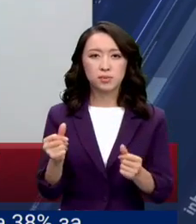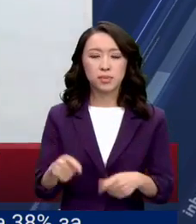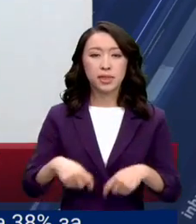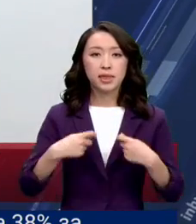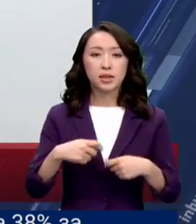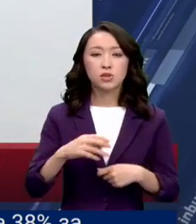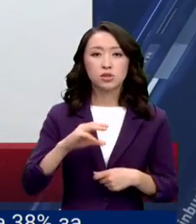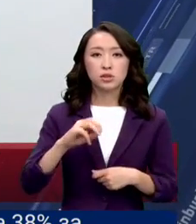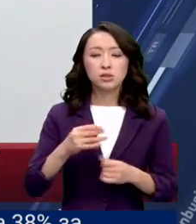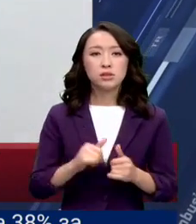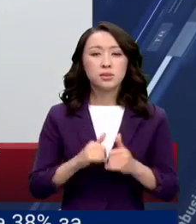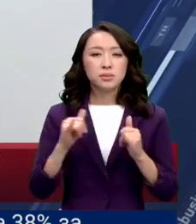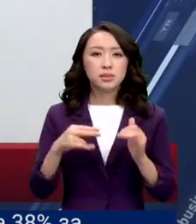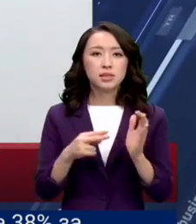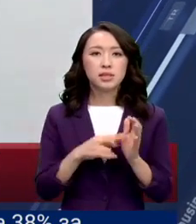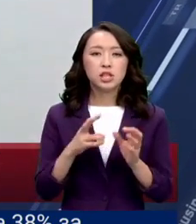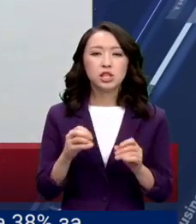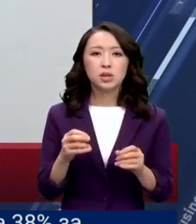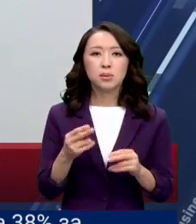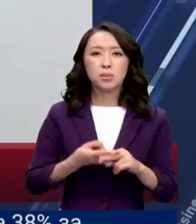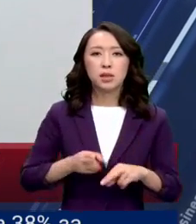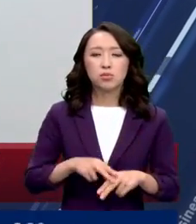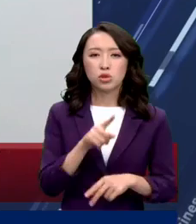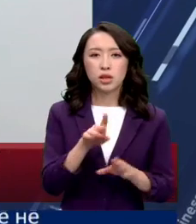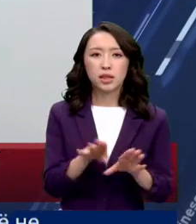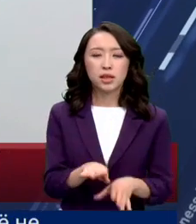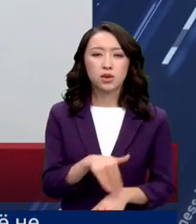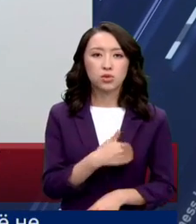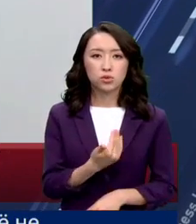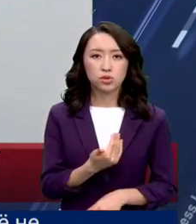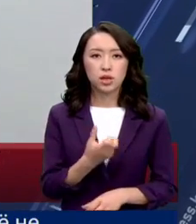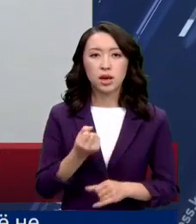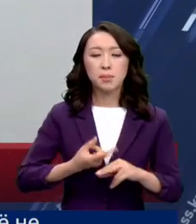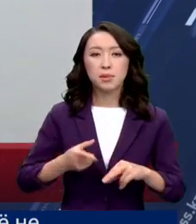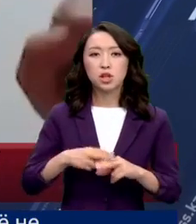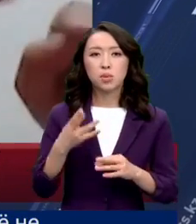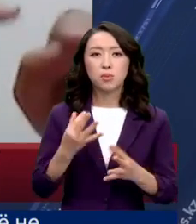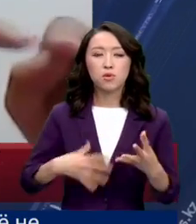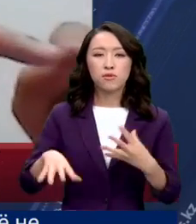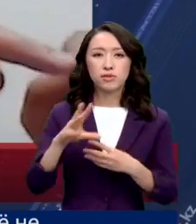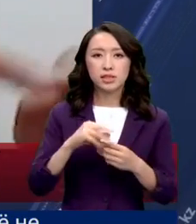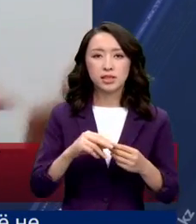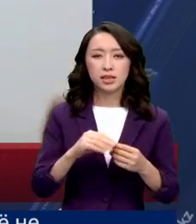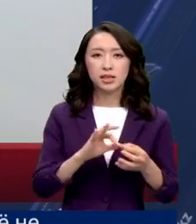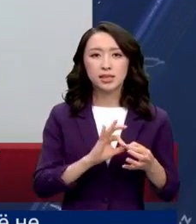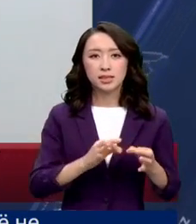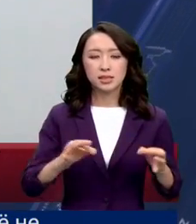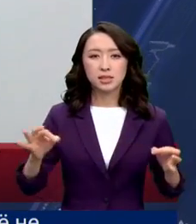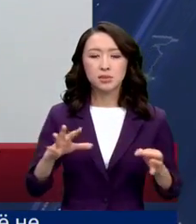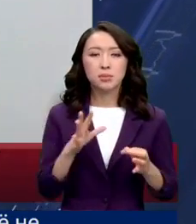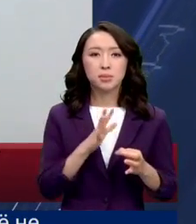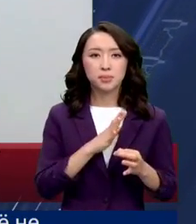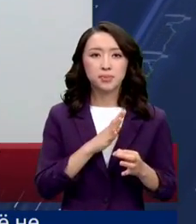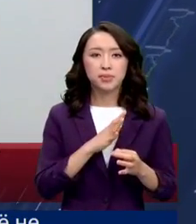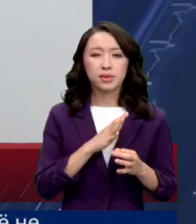Торговая сеть повышает цены не потому, что она так хочет, а потому что по всей цепи